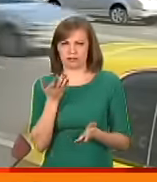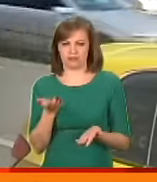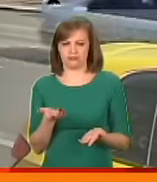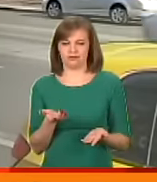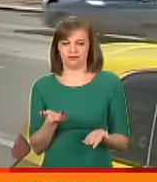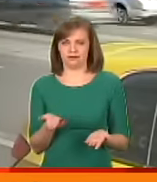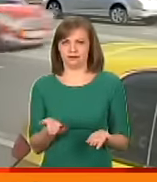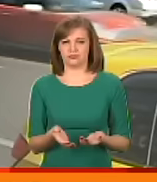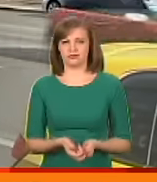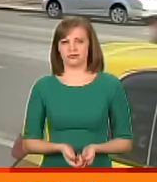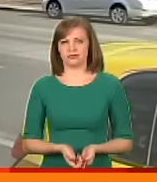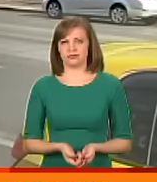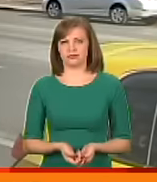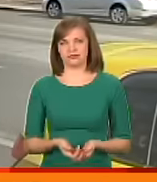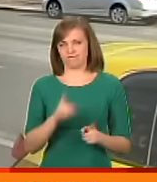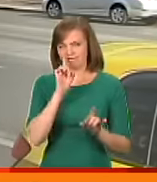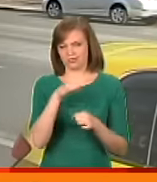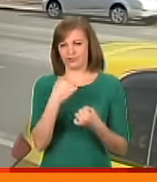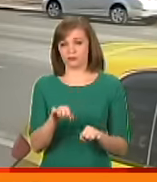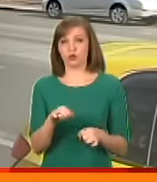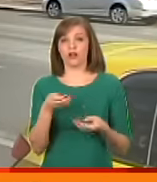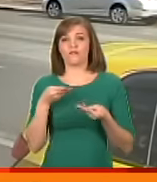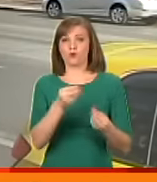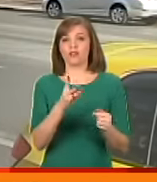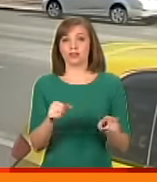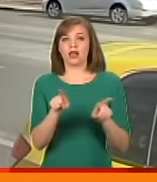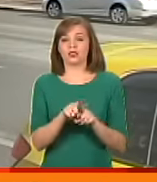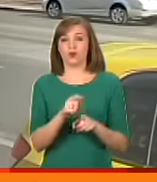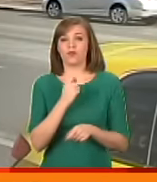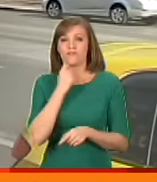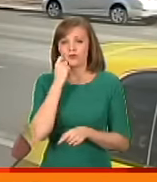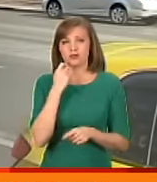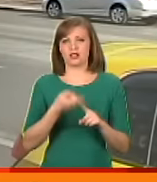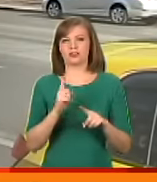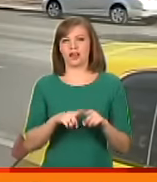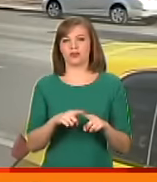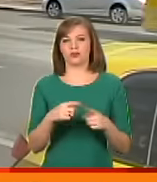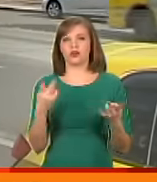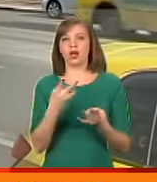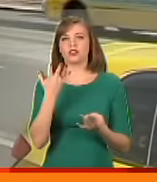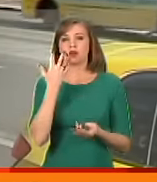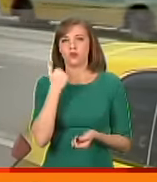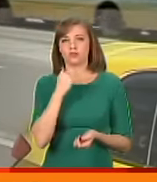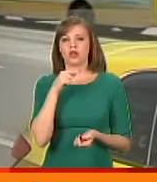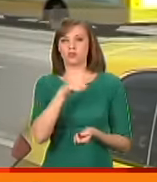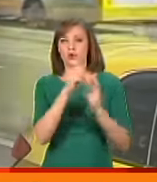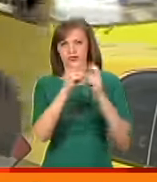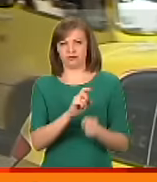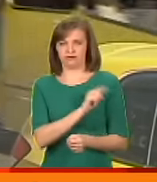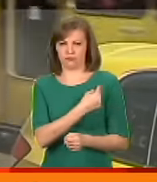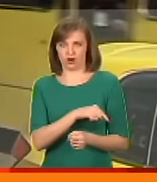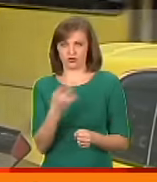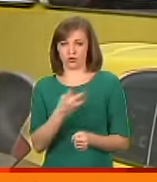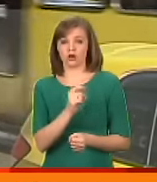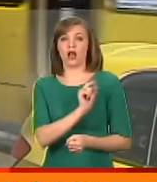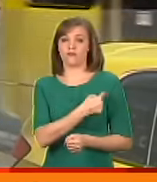це невозможно. Воздействовать на такий возраст, это только надо после того, как ее осмотрит врач.